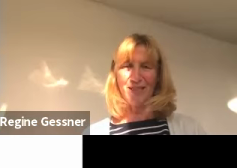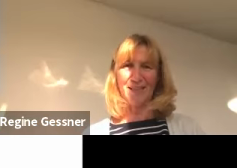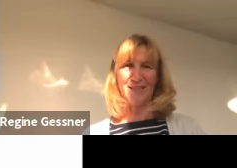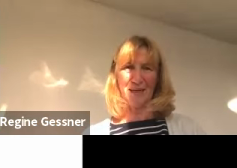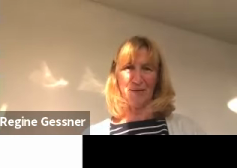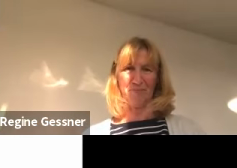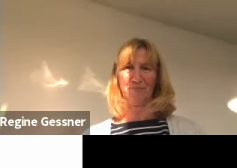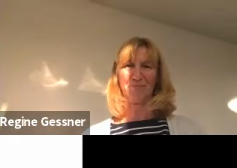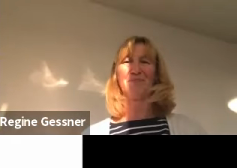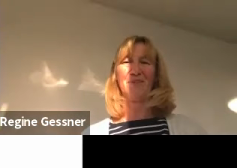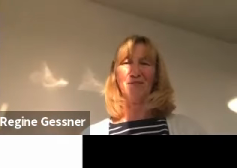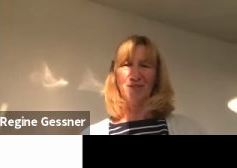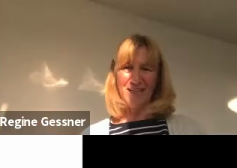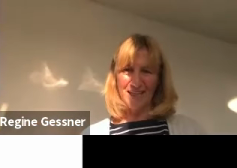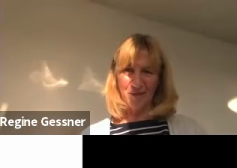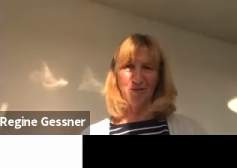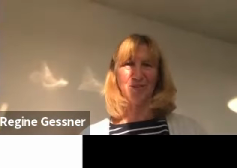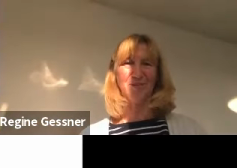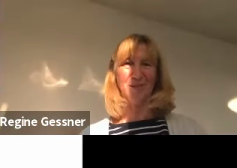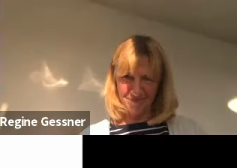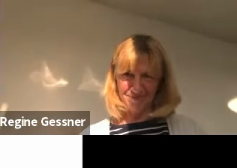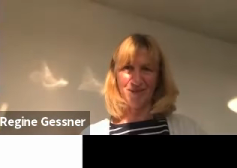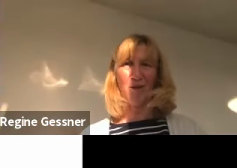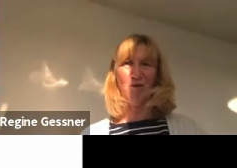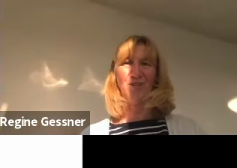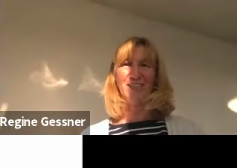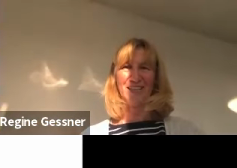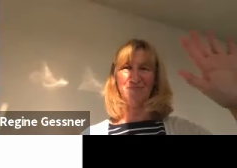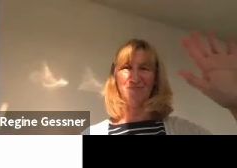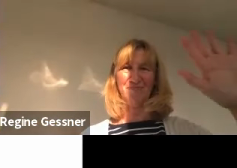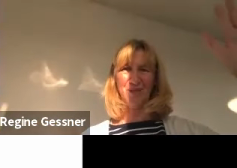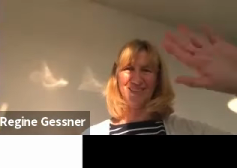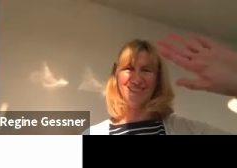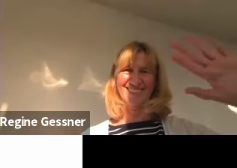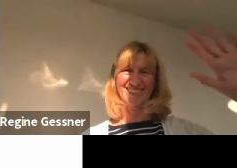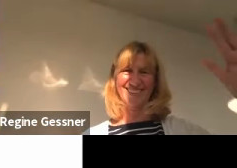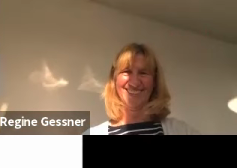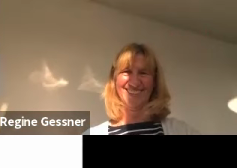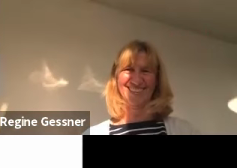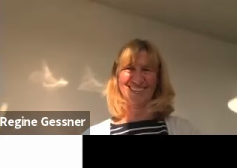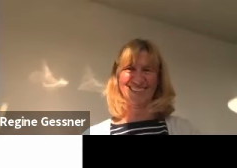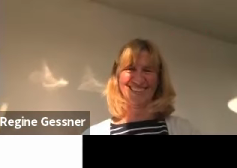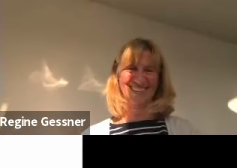Sinne, wie wir es gelernt haben. Vielen Dank und auf Wiedersehen. Tschüss.